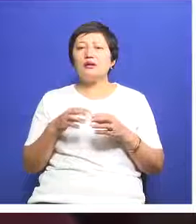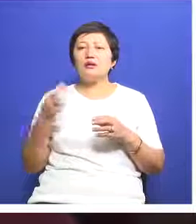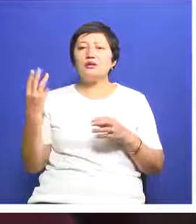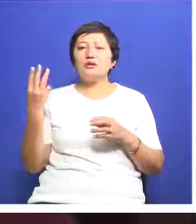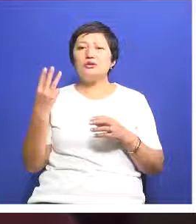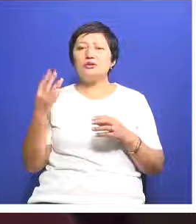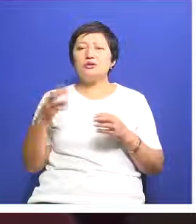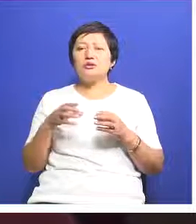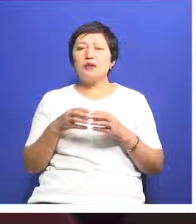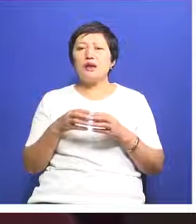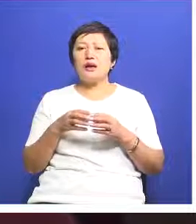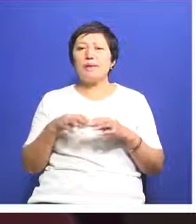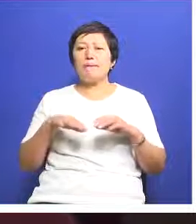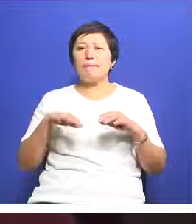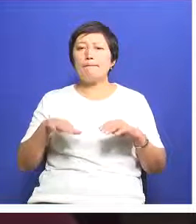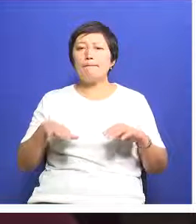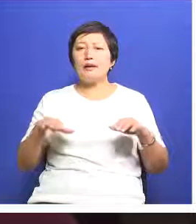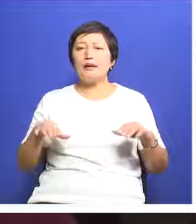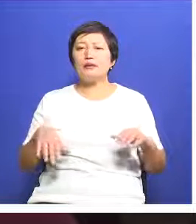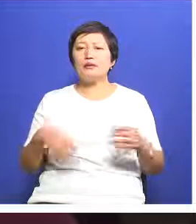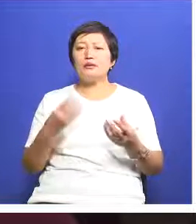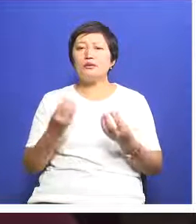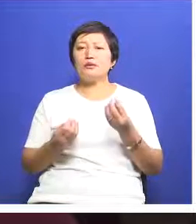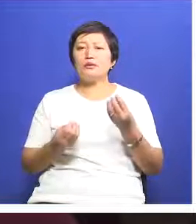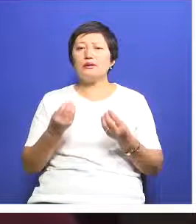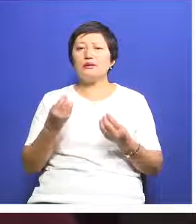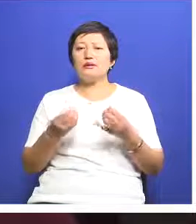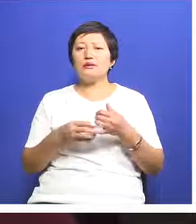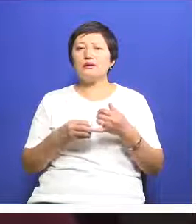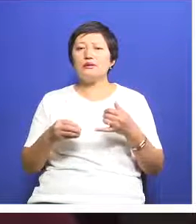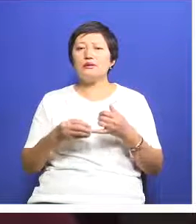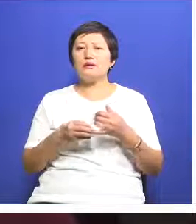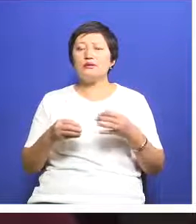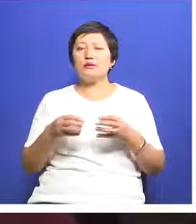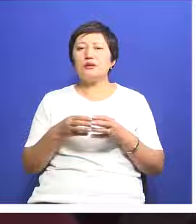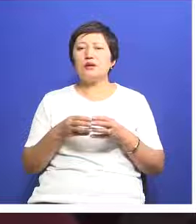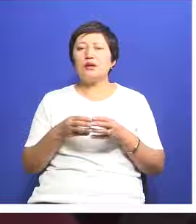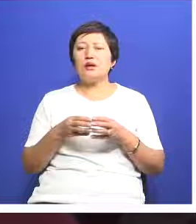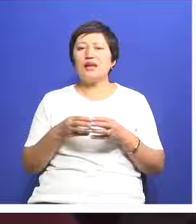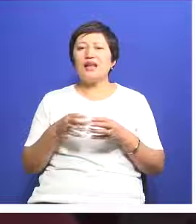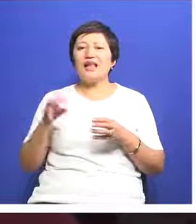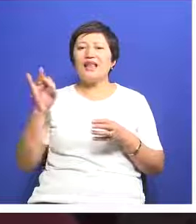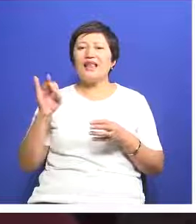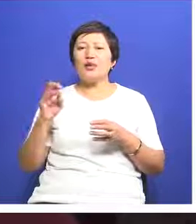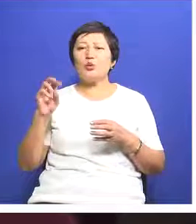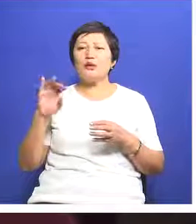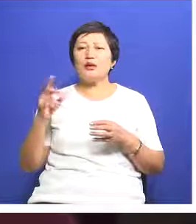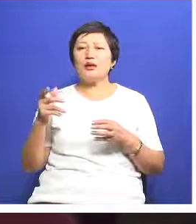Үшінші, мына балалар ойын ойнайтын жері. Оны жаңа уже